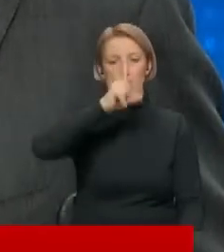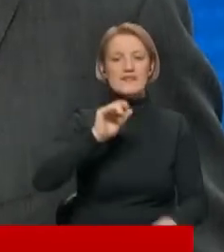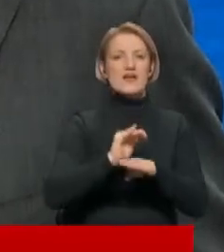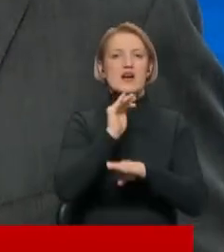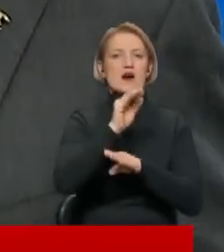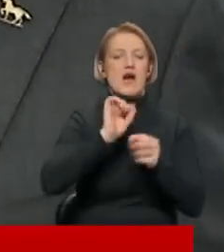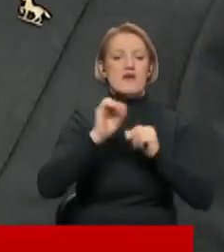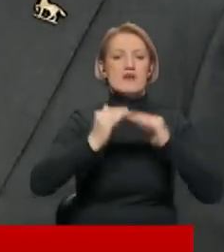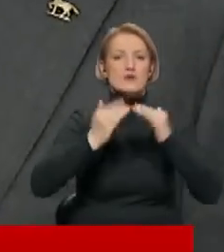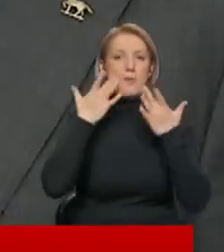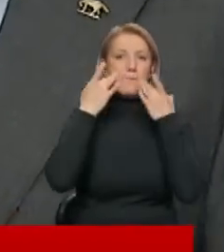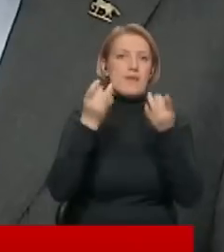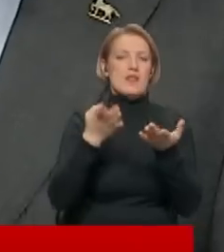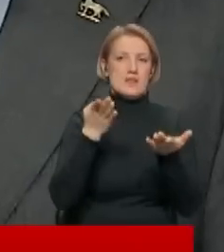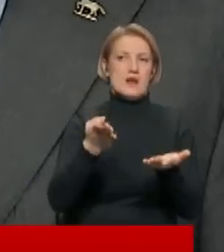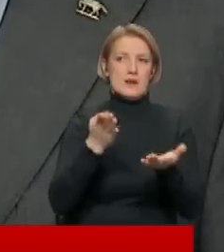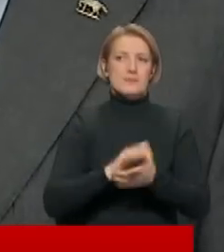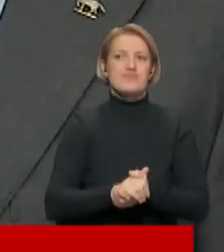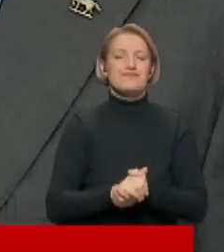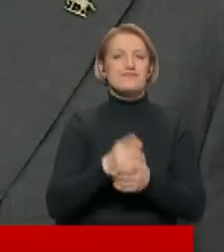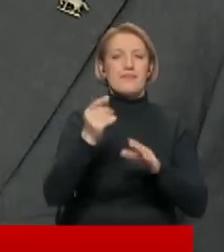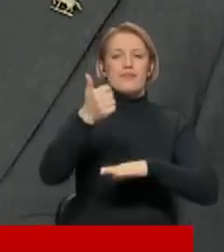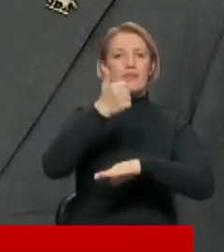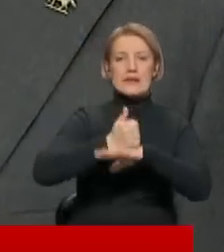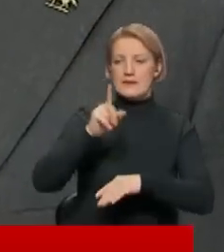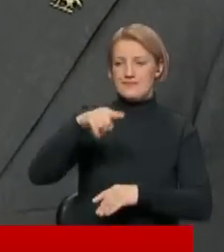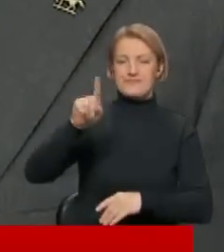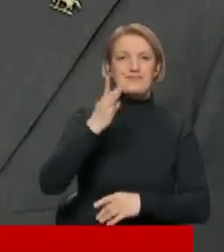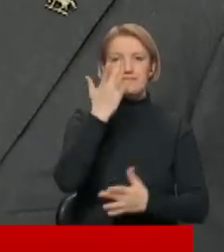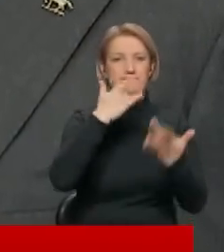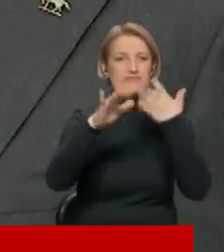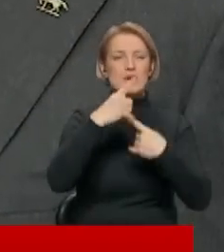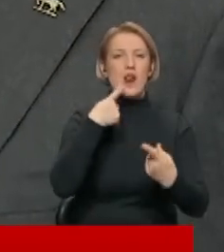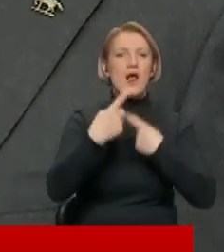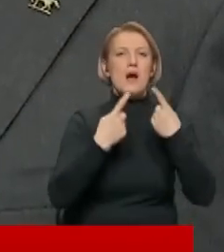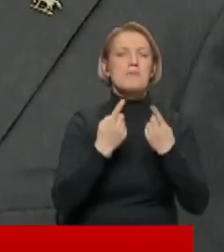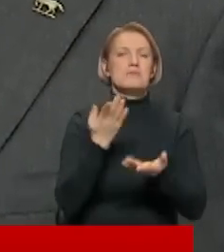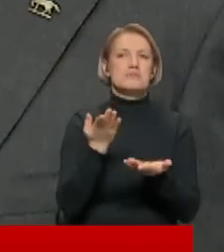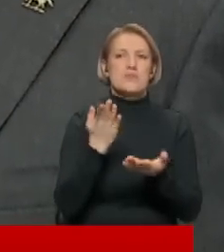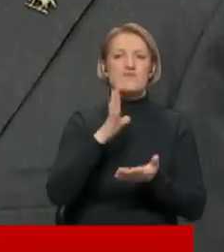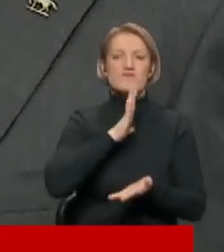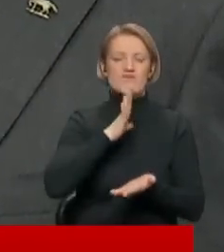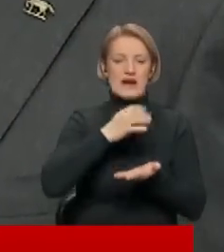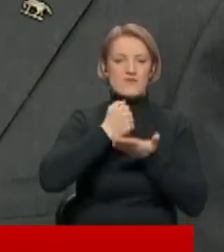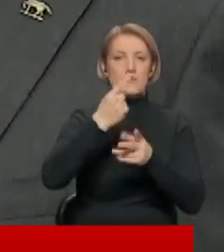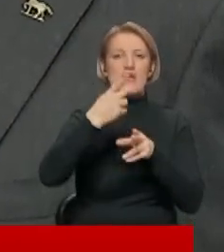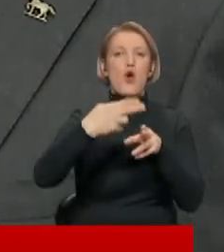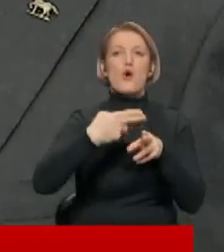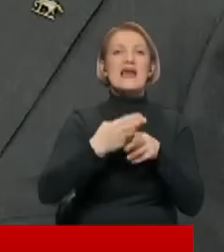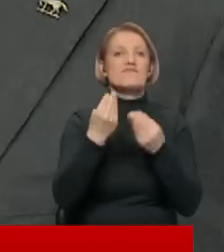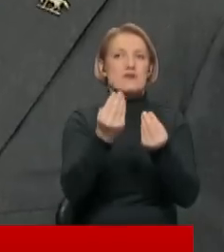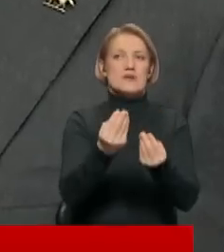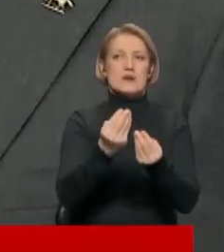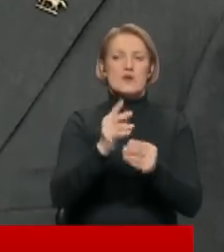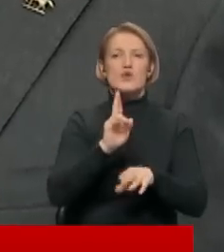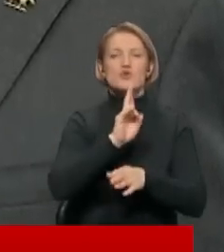yaşanan enflasyon ortada o açıdan bakınca iktidarın sanal söylemlerin hiçbir Manası yok varlık fonu sadece bir örnek versek